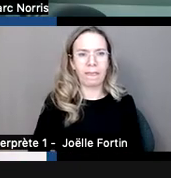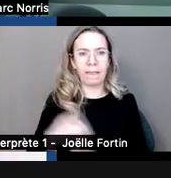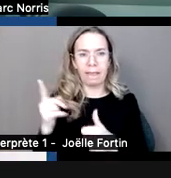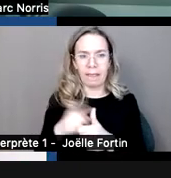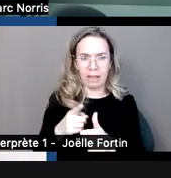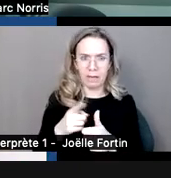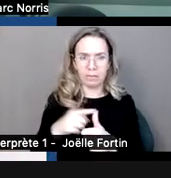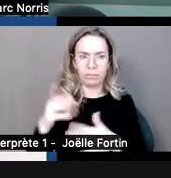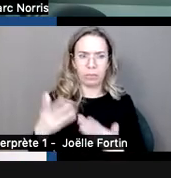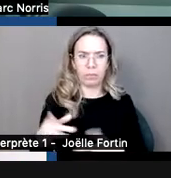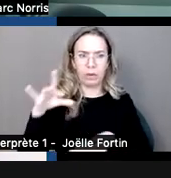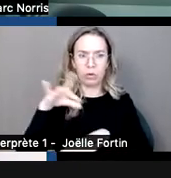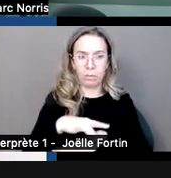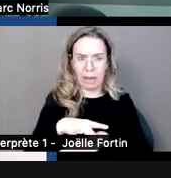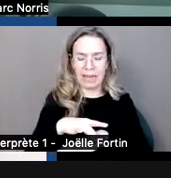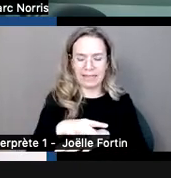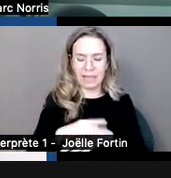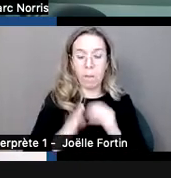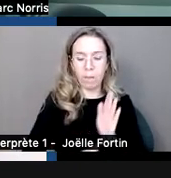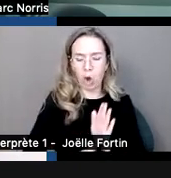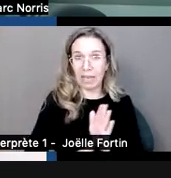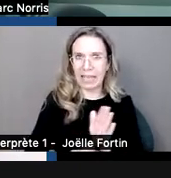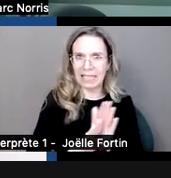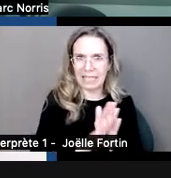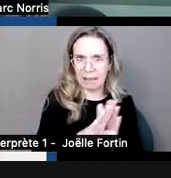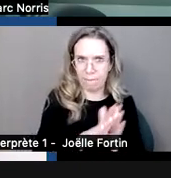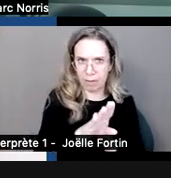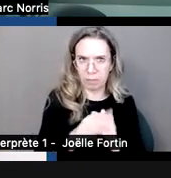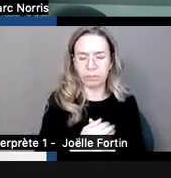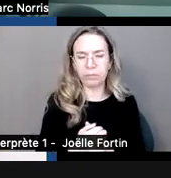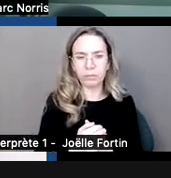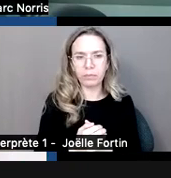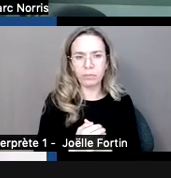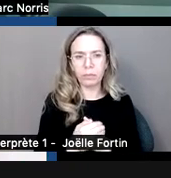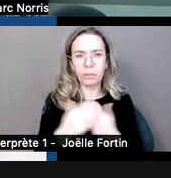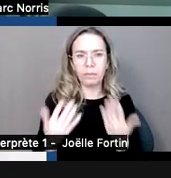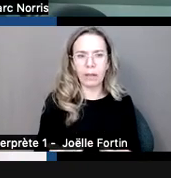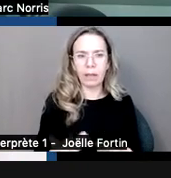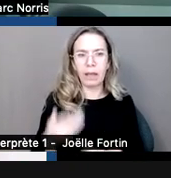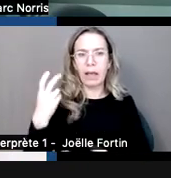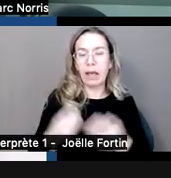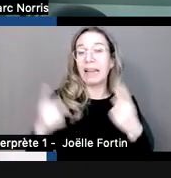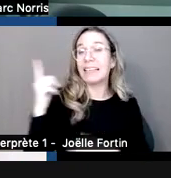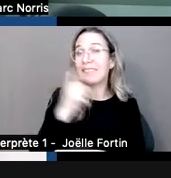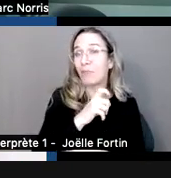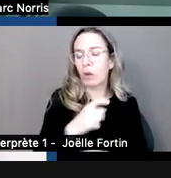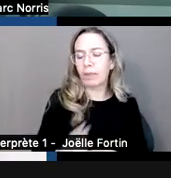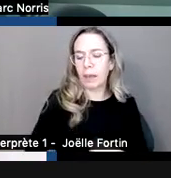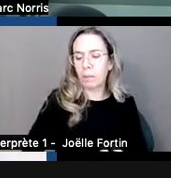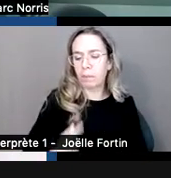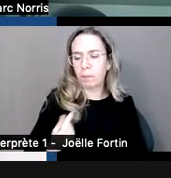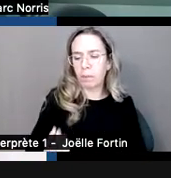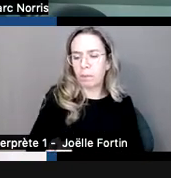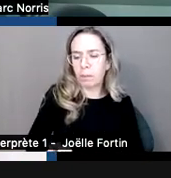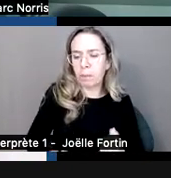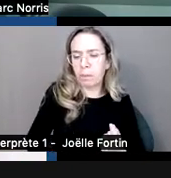une maladie progressive. Et donc, les difficultés, elles apparaissent peu à peu dans la